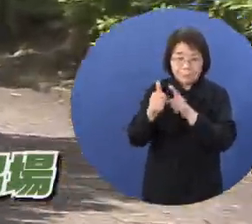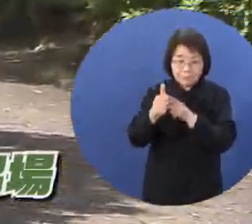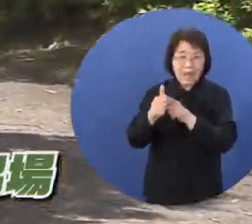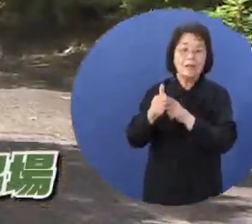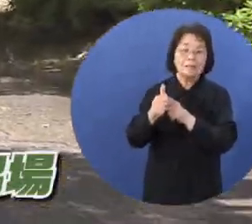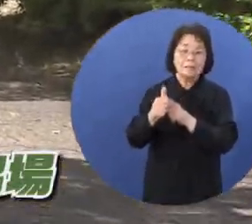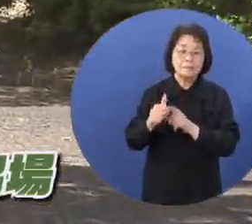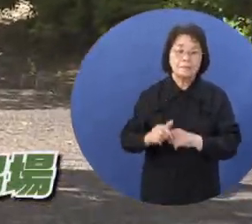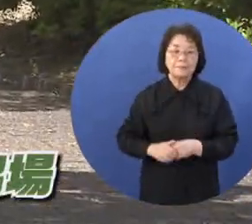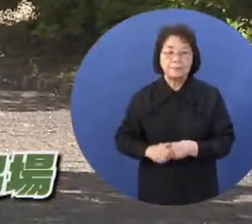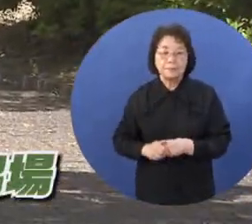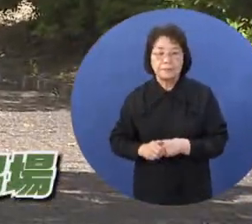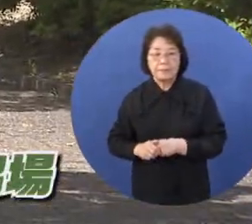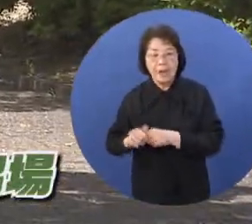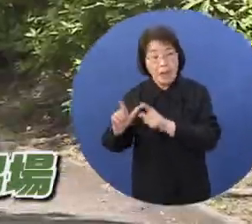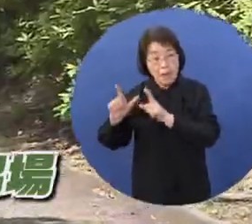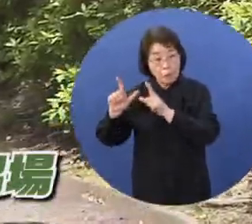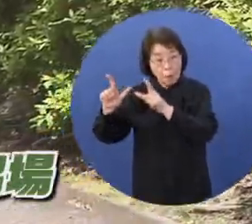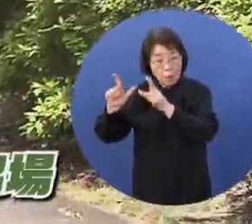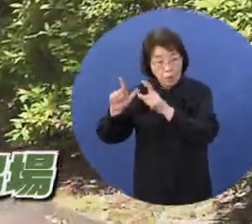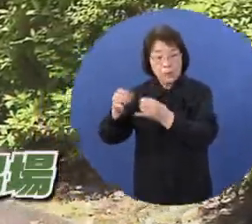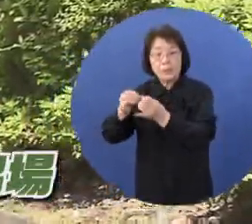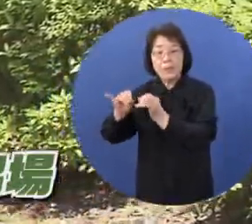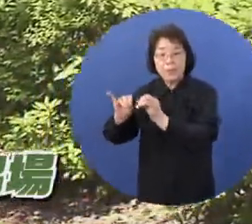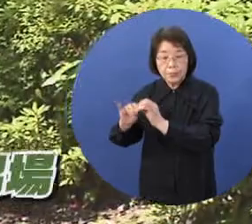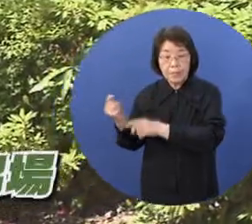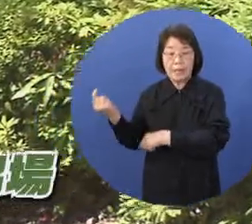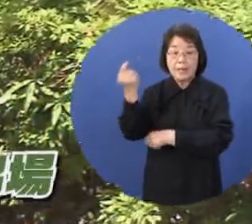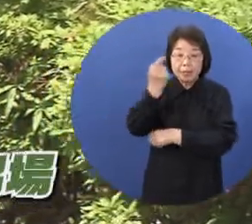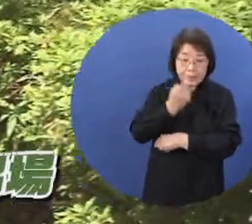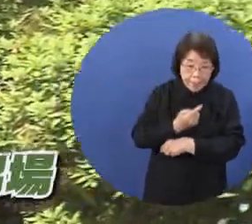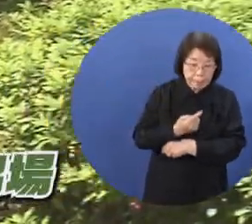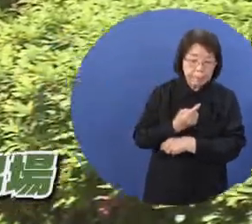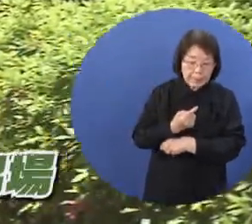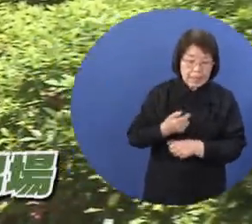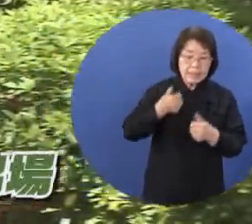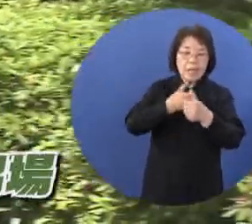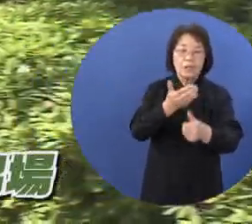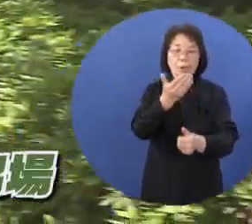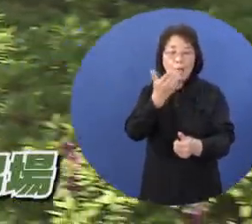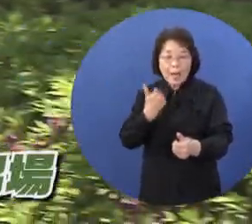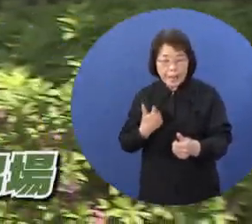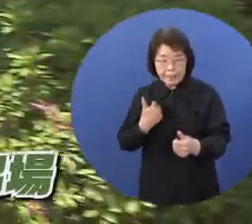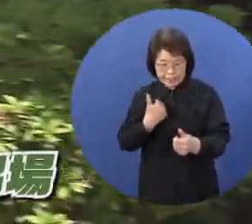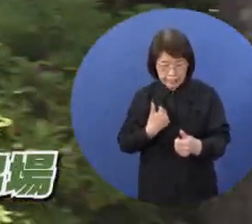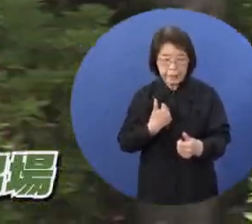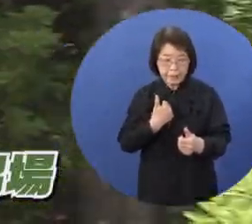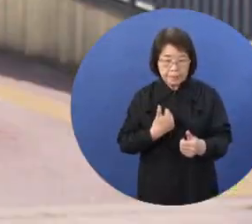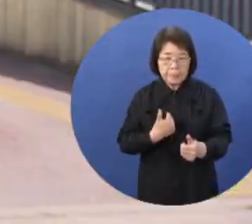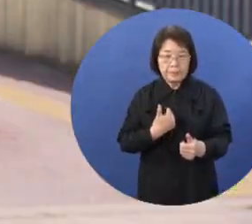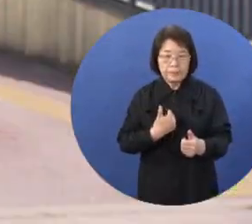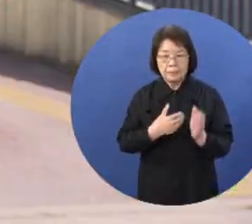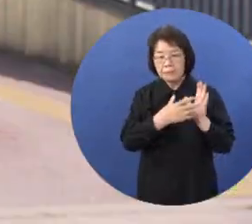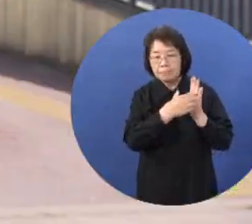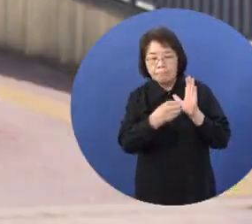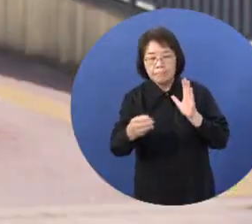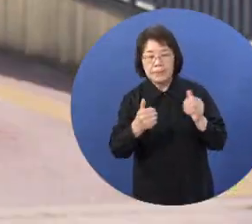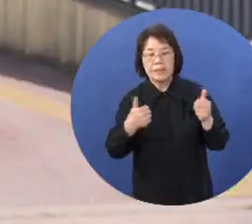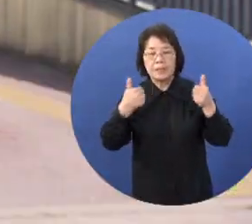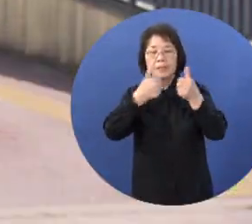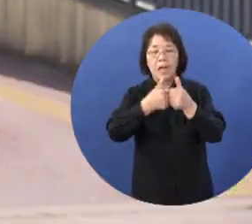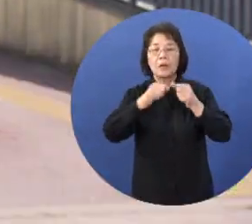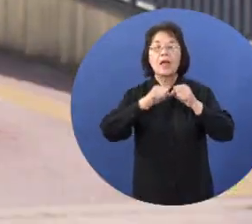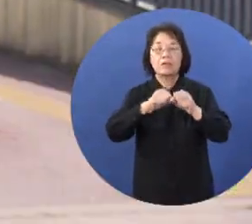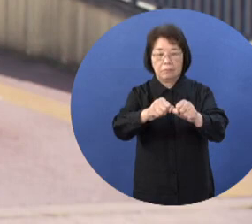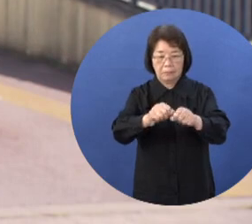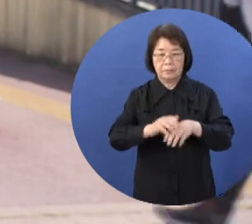に 3×3 のエキシビションマッチが行われるため、東京ダイムの選手として西畝さんも選ばれたのです。 嬉